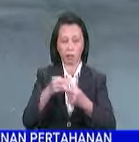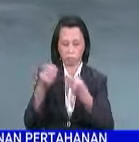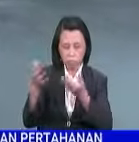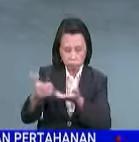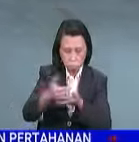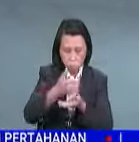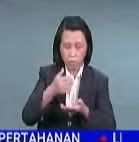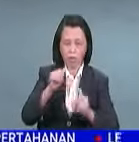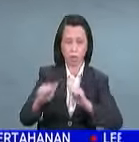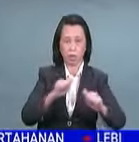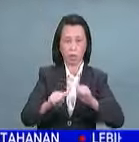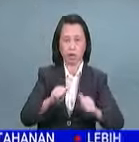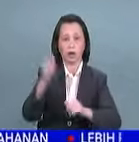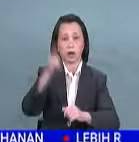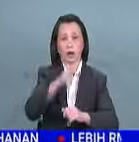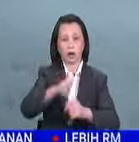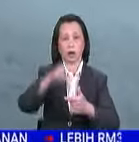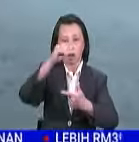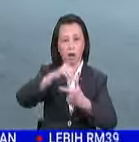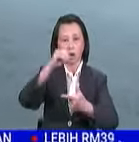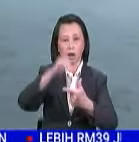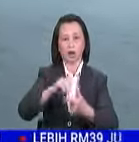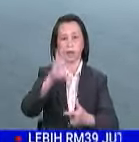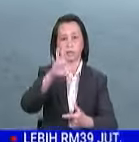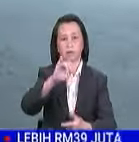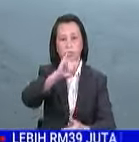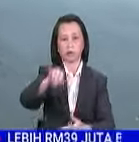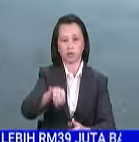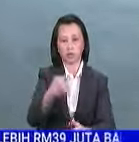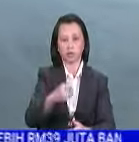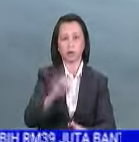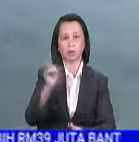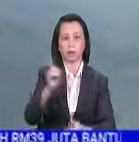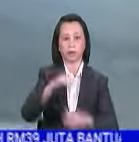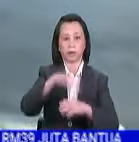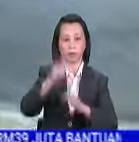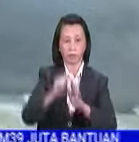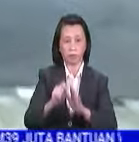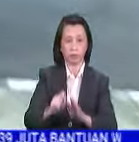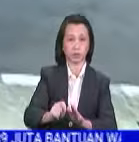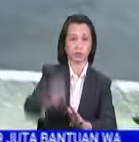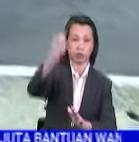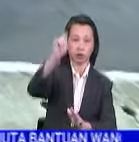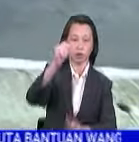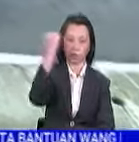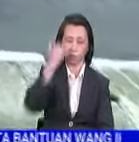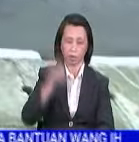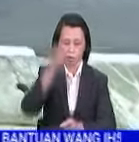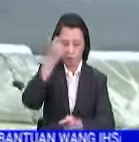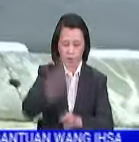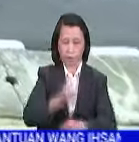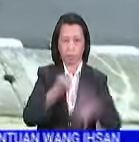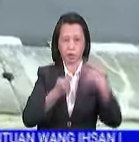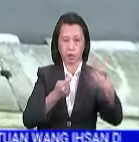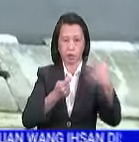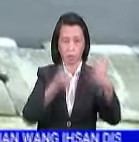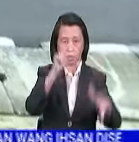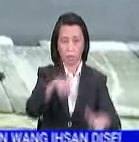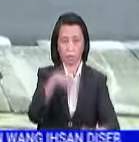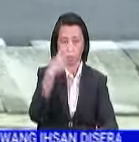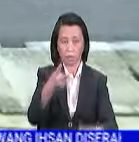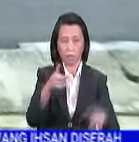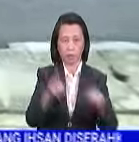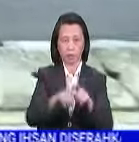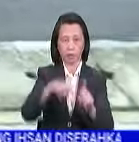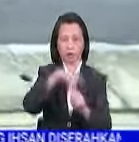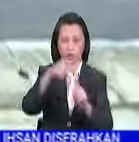hasil daripada aktiviti haram atau RM5 juta yang mana lebih tinggi. Mahkamah menetapkan 15 Februari depan